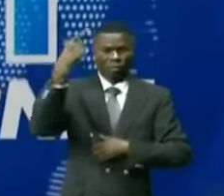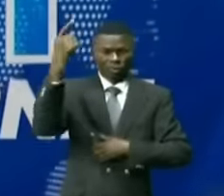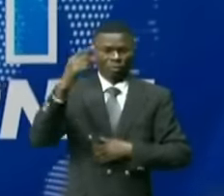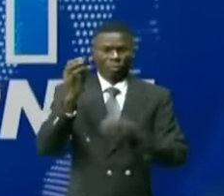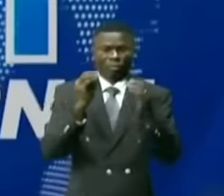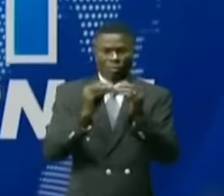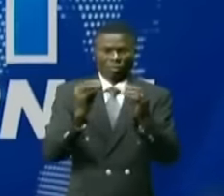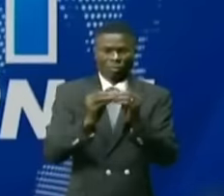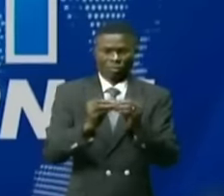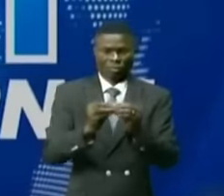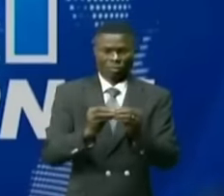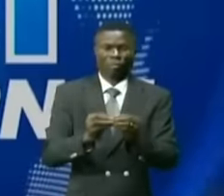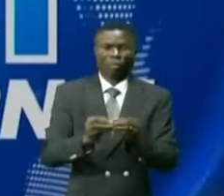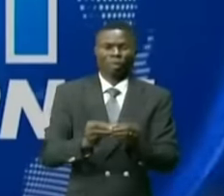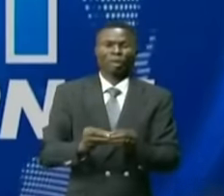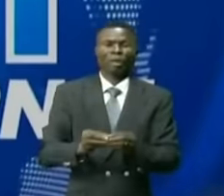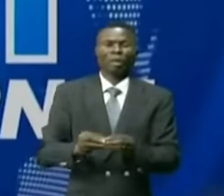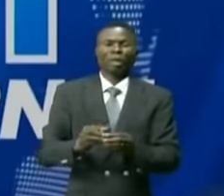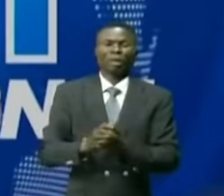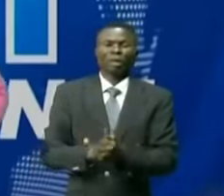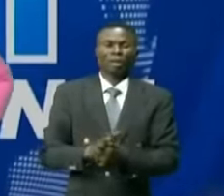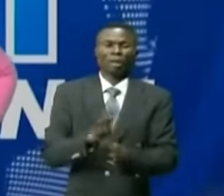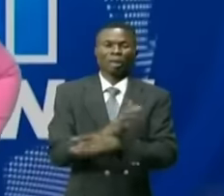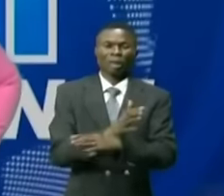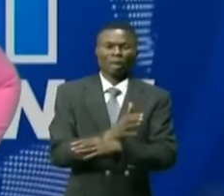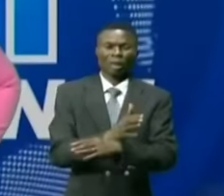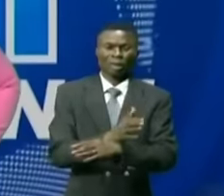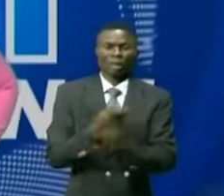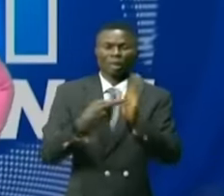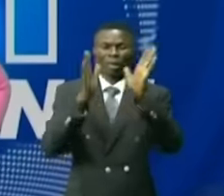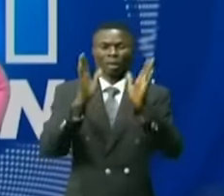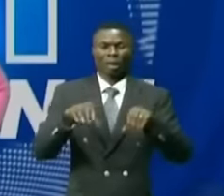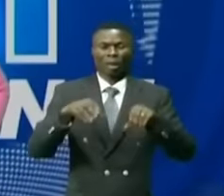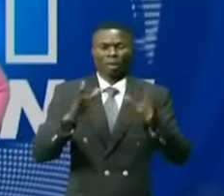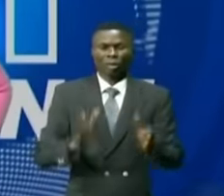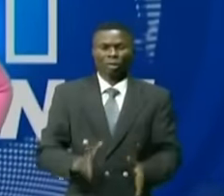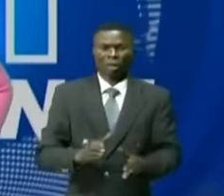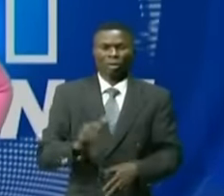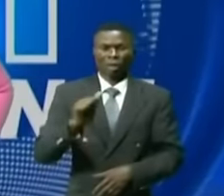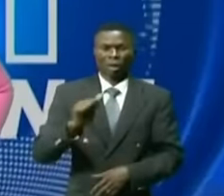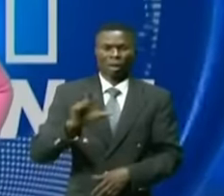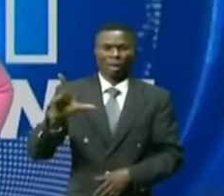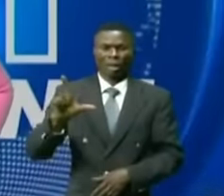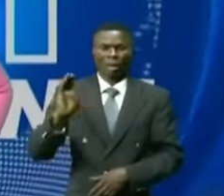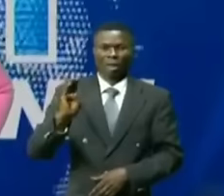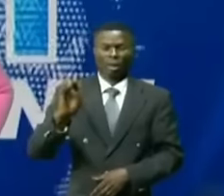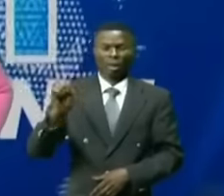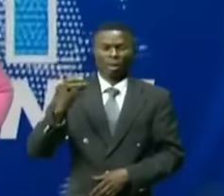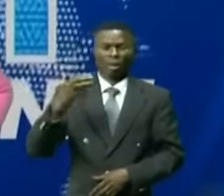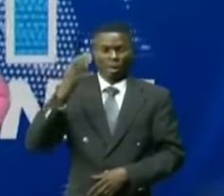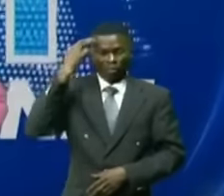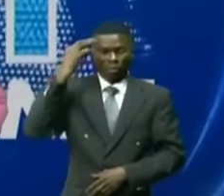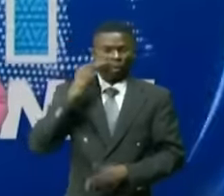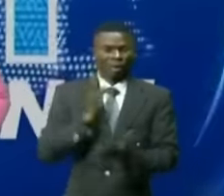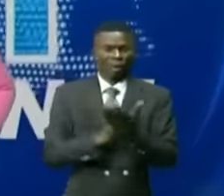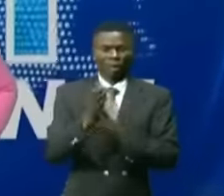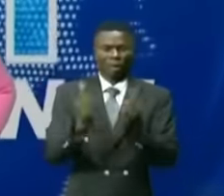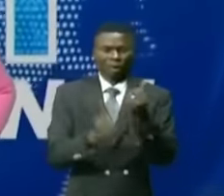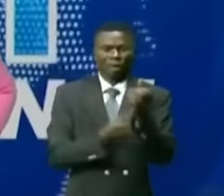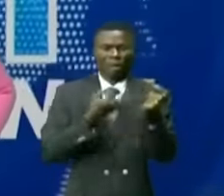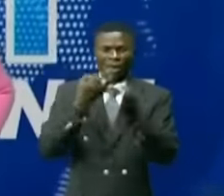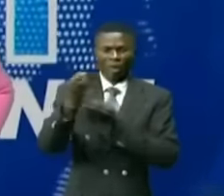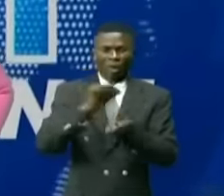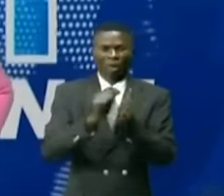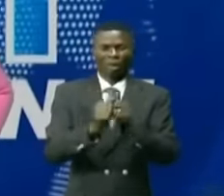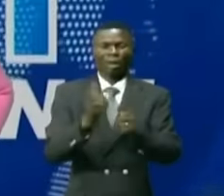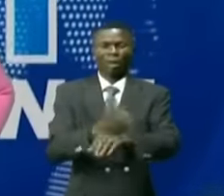sont retrouvés à Genève. Occasion pour le représentant du gouvernement congolais, Albert Fabrice Puella, ministre des droits humains, de faire le point sur